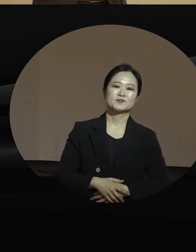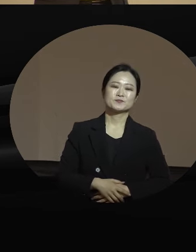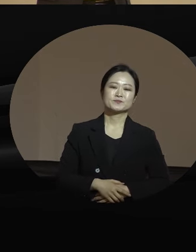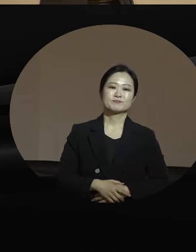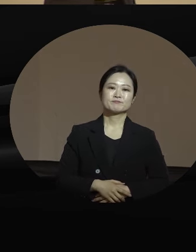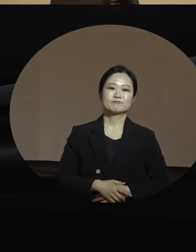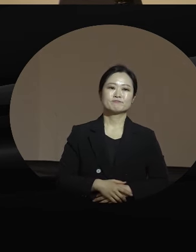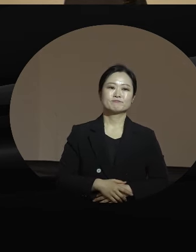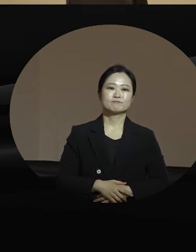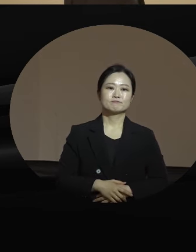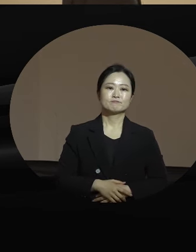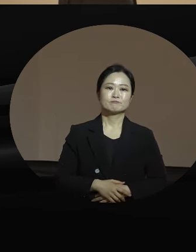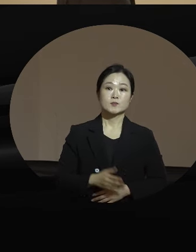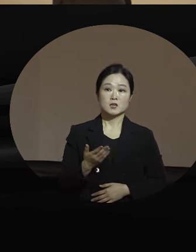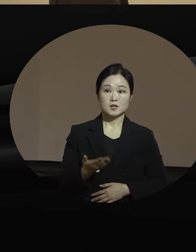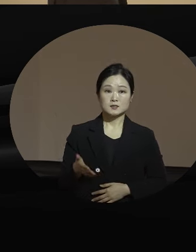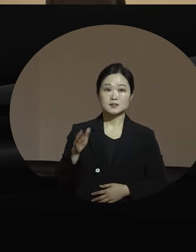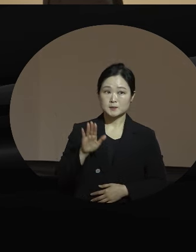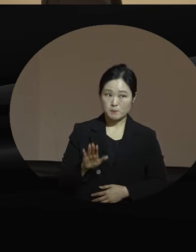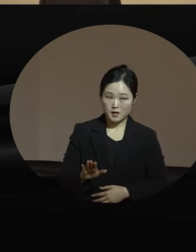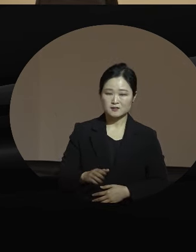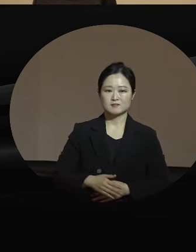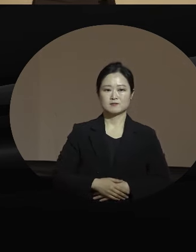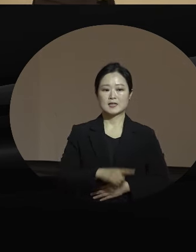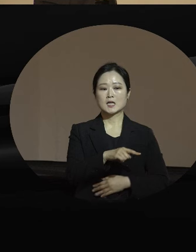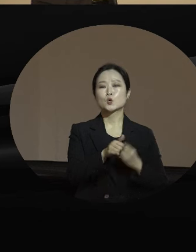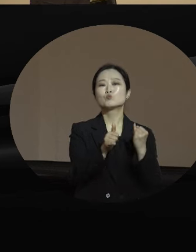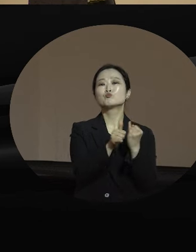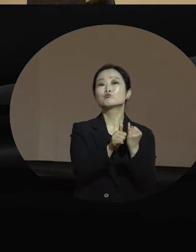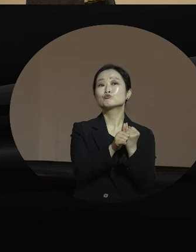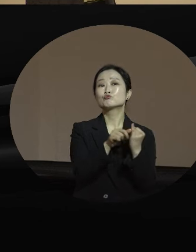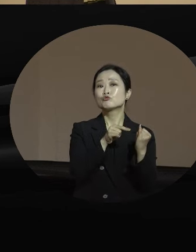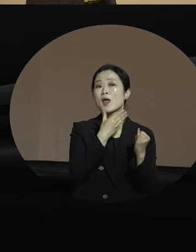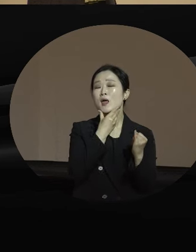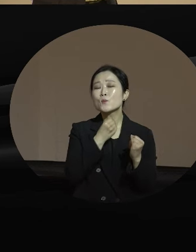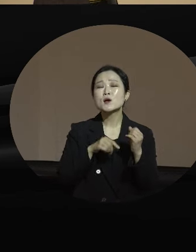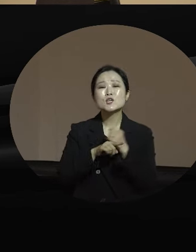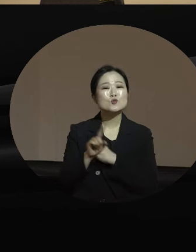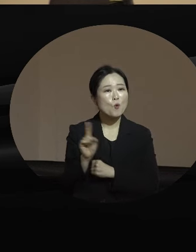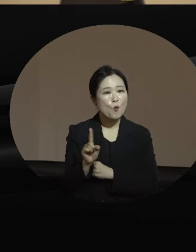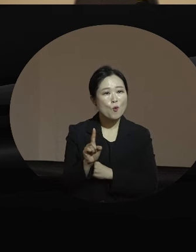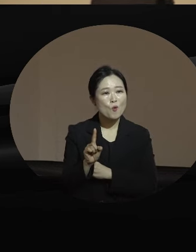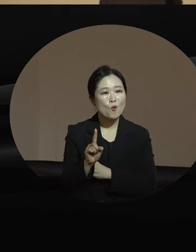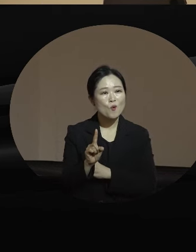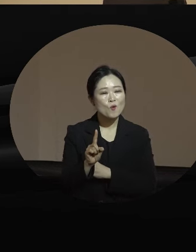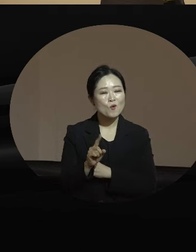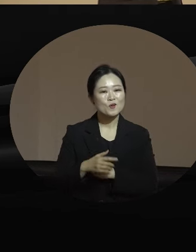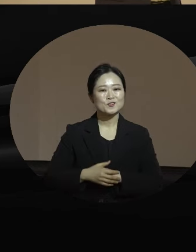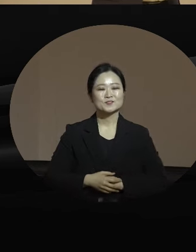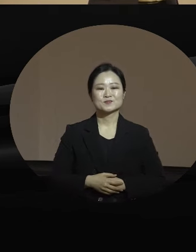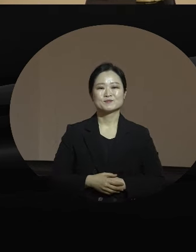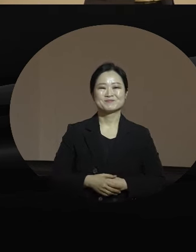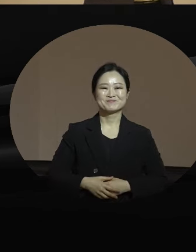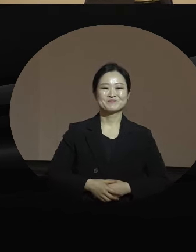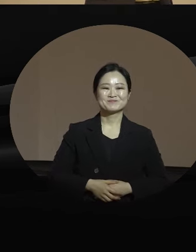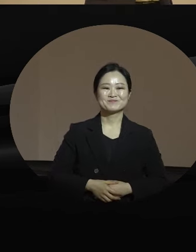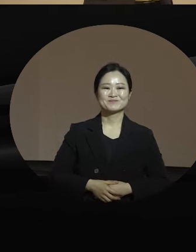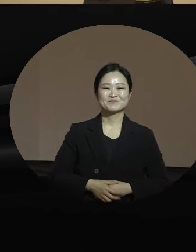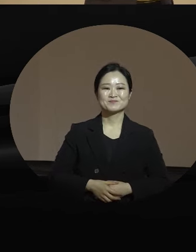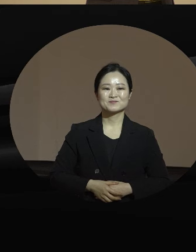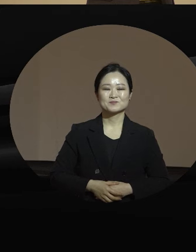않아요. 근데 이분들이 이렇게 행복할 수 있는 이유는 만난 지 얼마 안 됐다는 사람들도 있어요. 이분들이